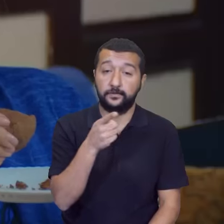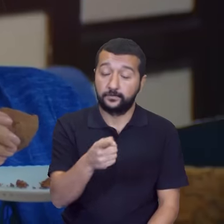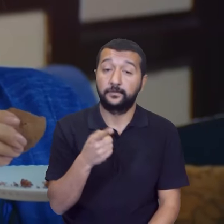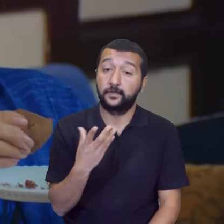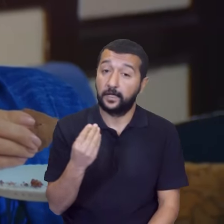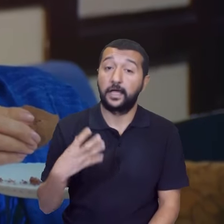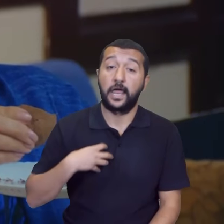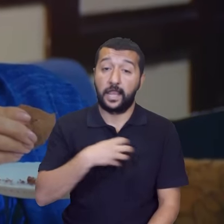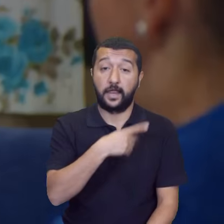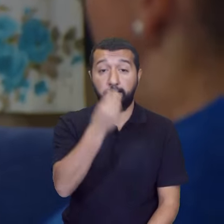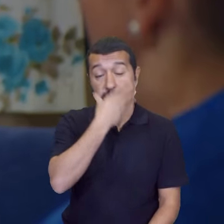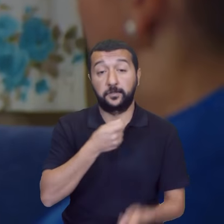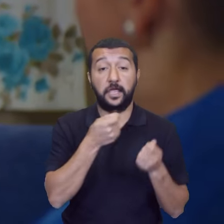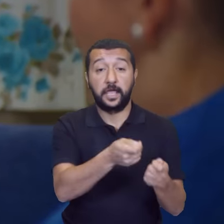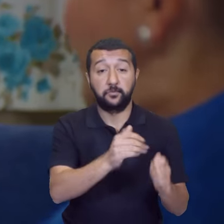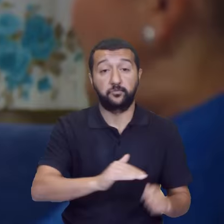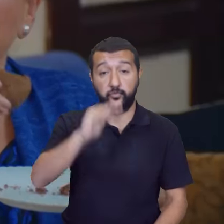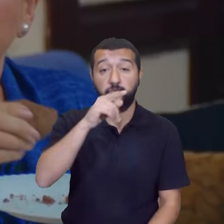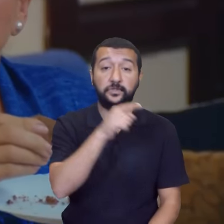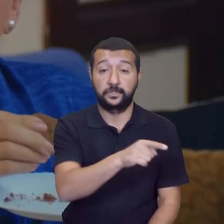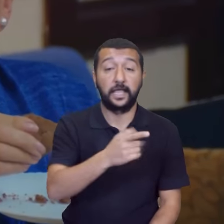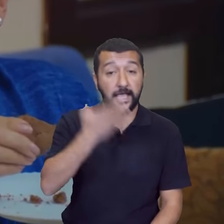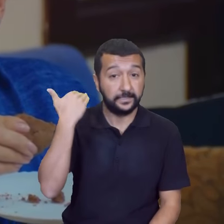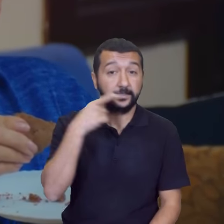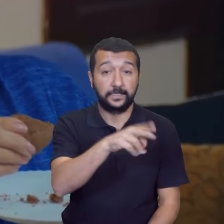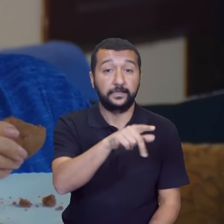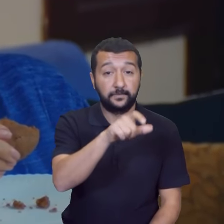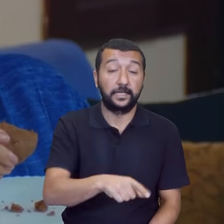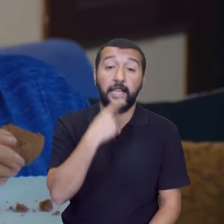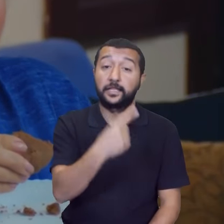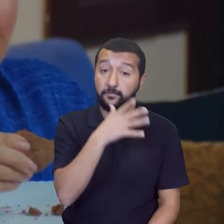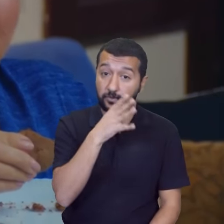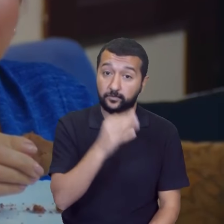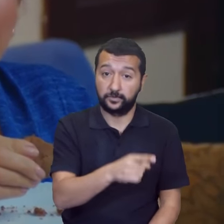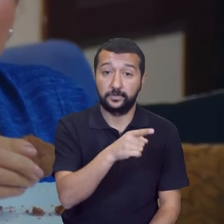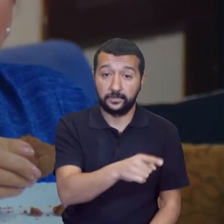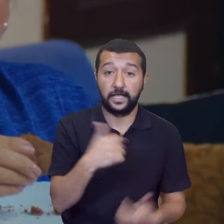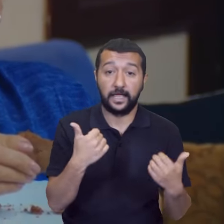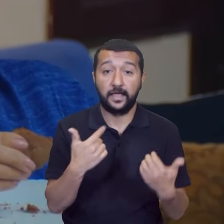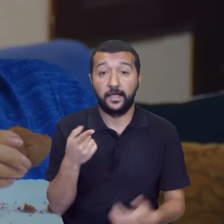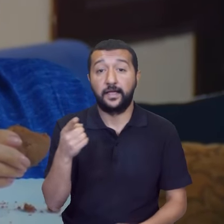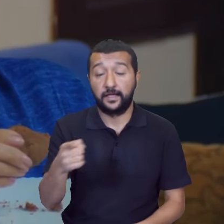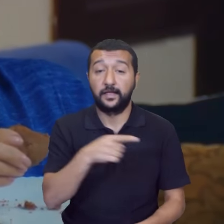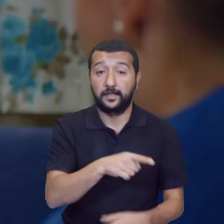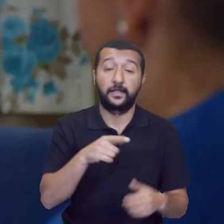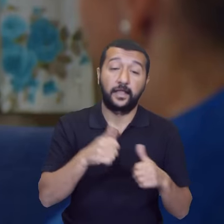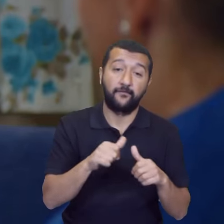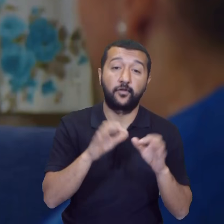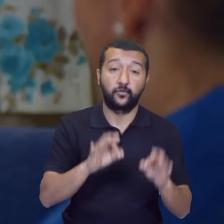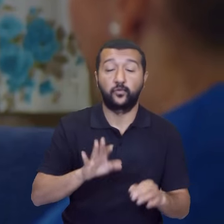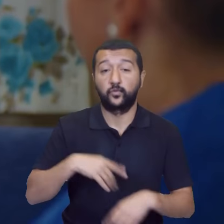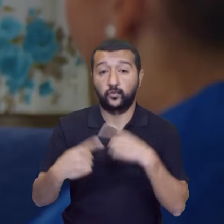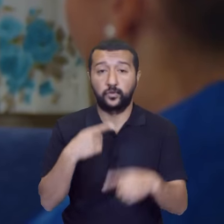Anne pek güzel yetiştirmiş seni. Eskiler senin gibilere ne der biliyor musun? Evlat soylu, ahiret uylu